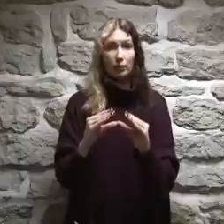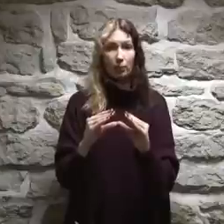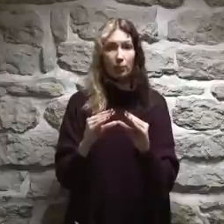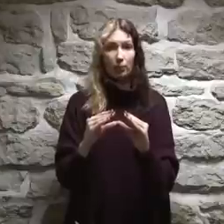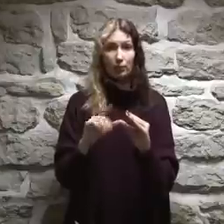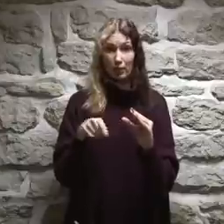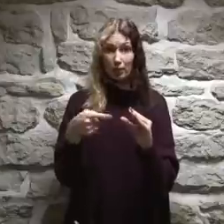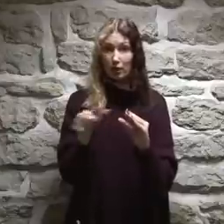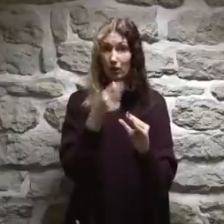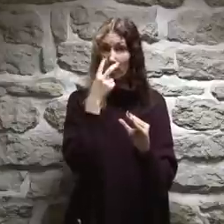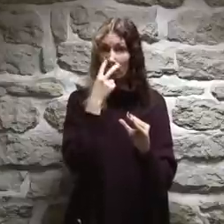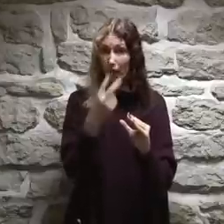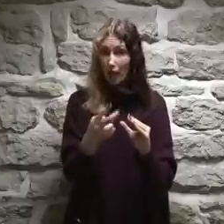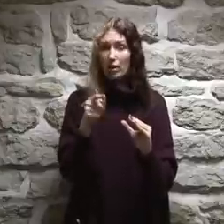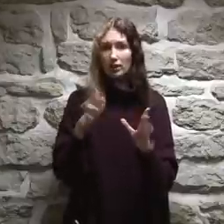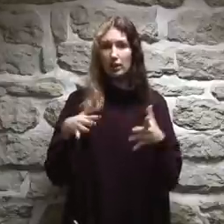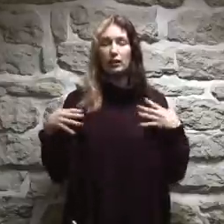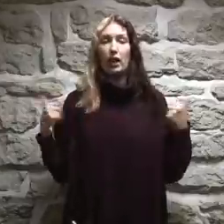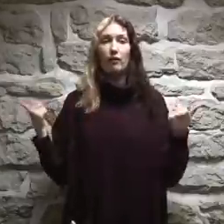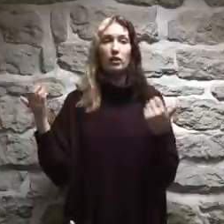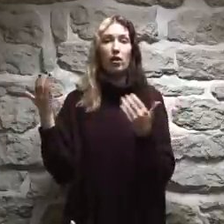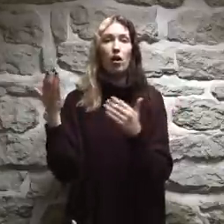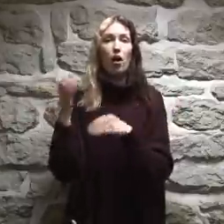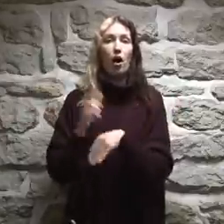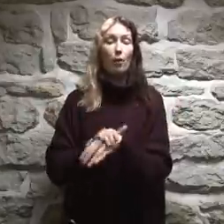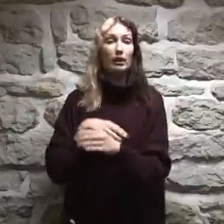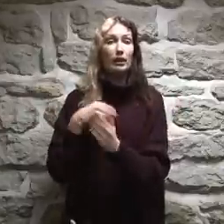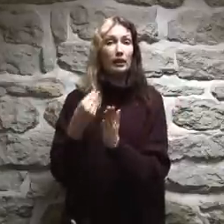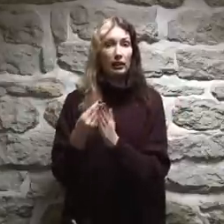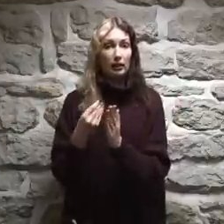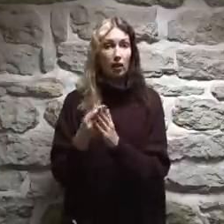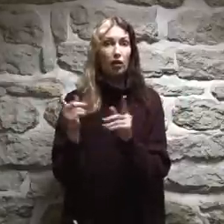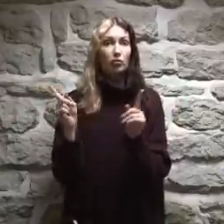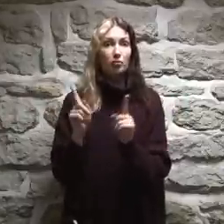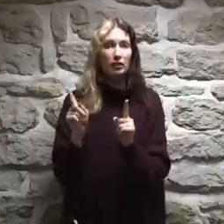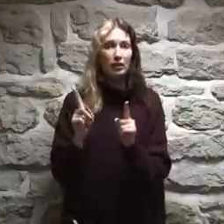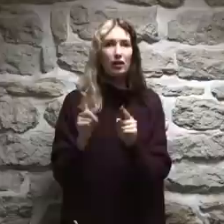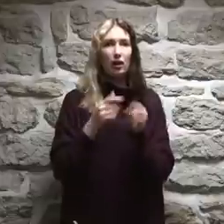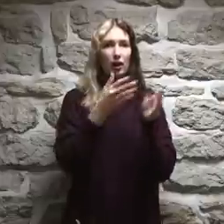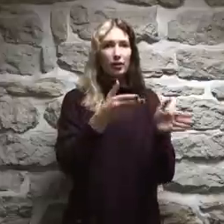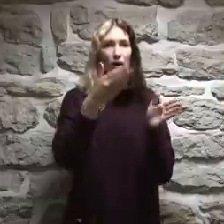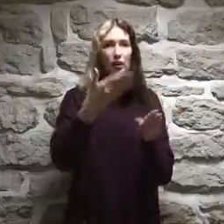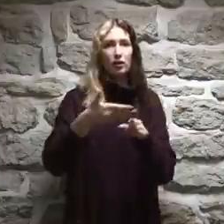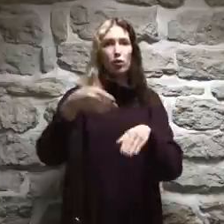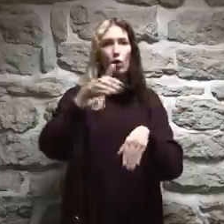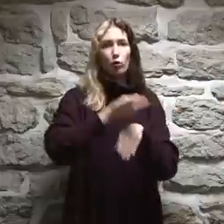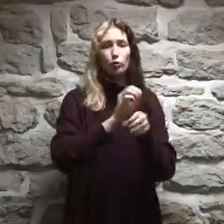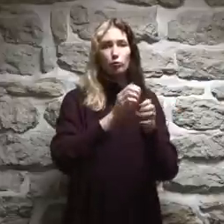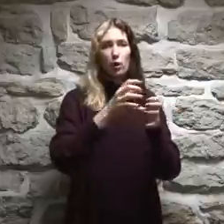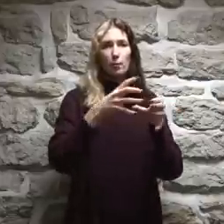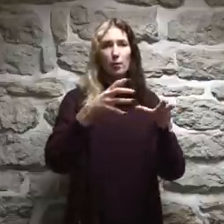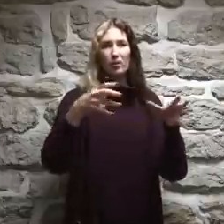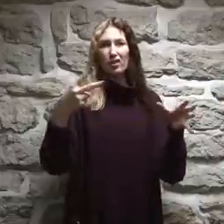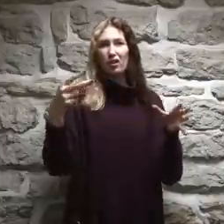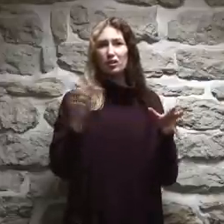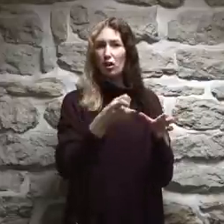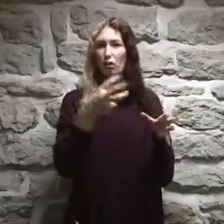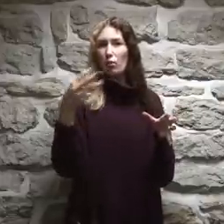siis Terviseameti hinnangul tegelikult haiglatesse on ikkagi kasvamas veel 2-3 nädala